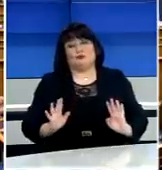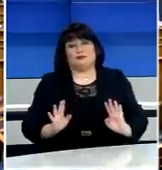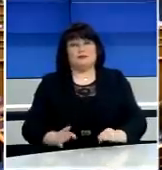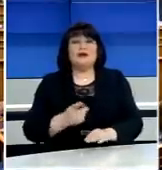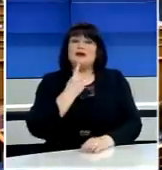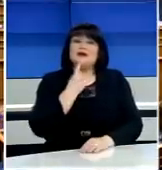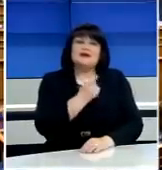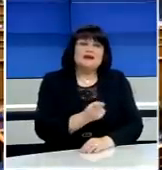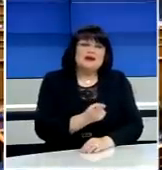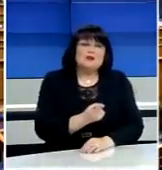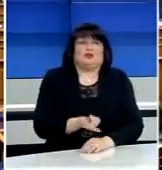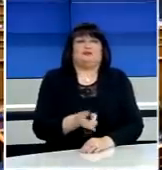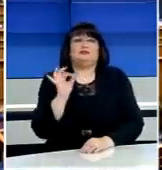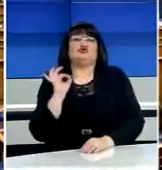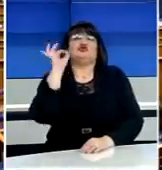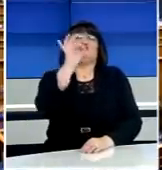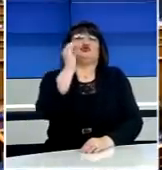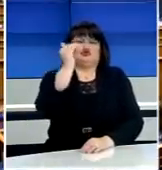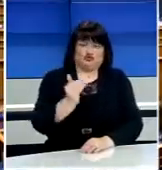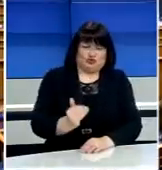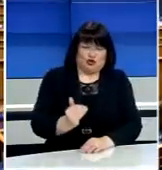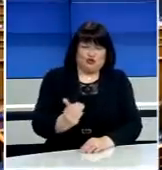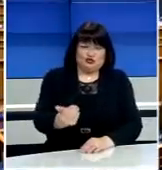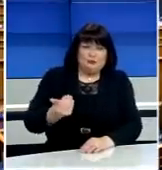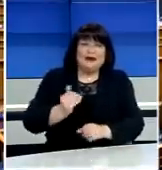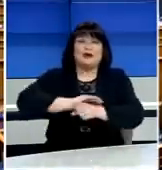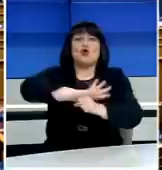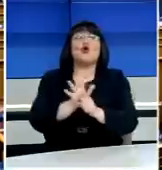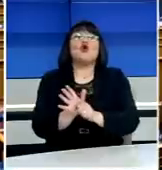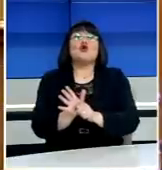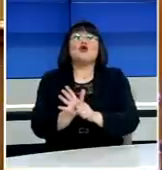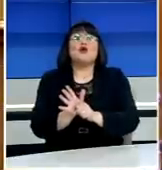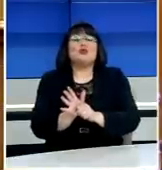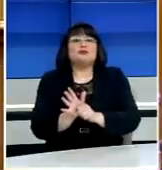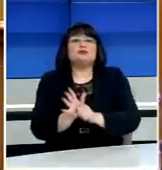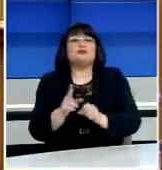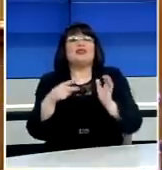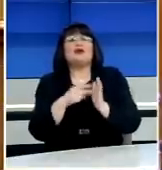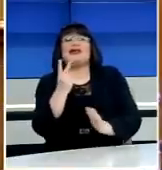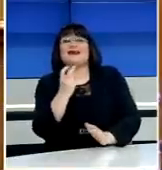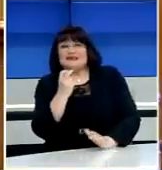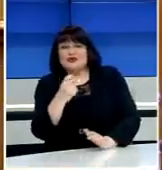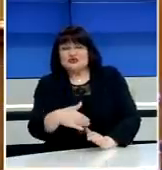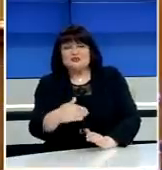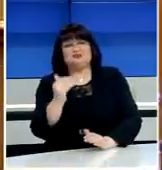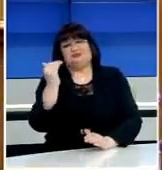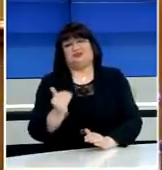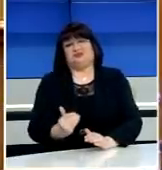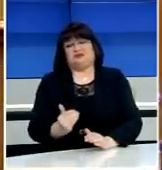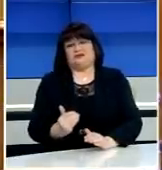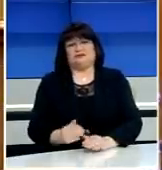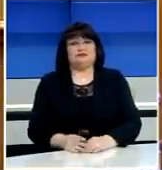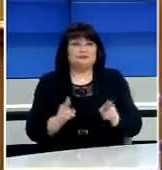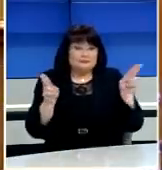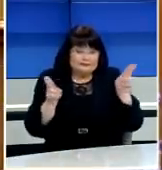υστέρηση έναντι στόχων που παρουσιάσατε πριν έρθει ο κορονοϊός τους δύο πρώτους μήνες του 2020. Με δύο